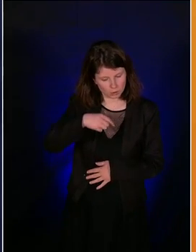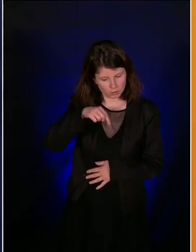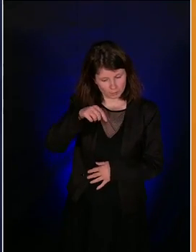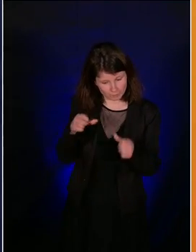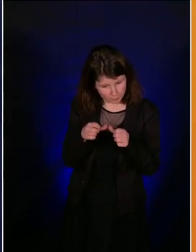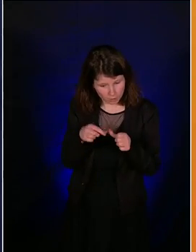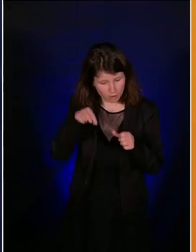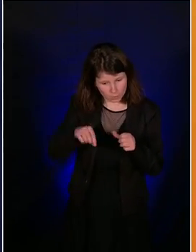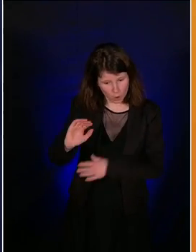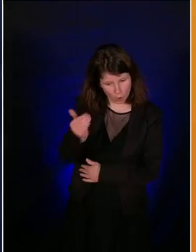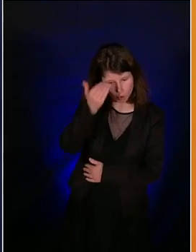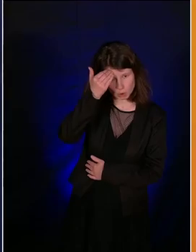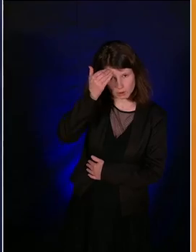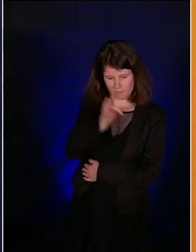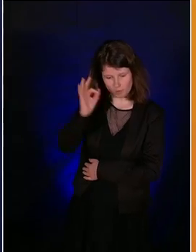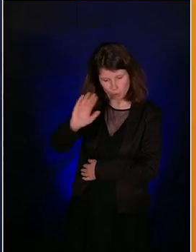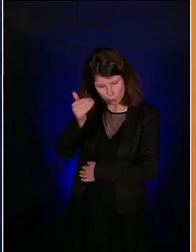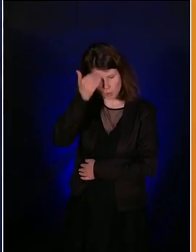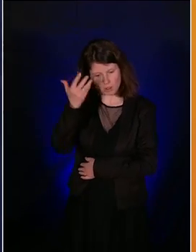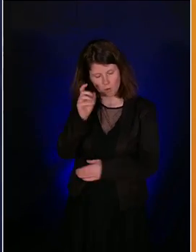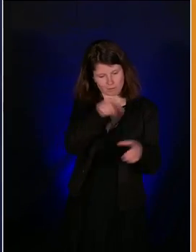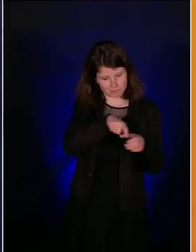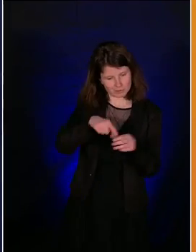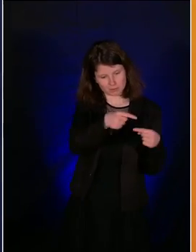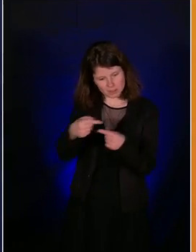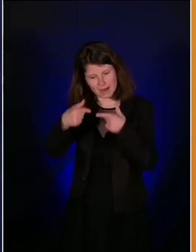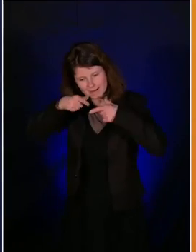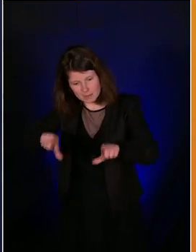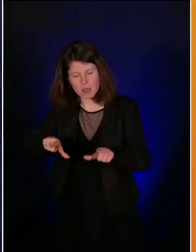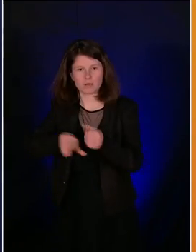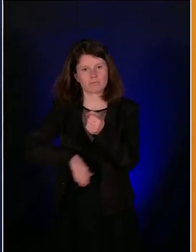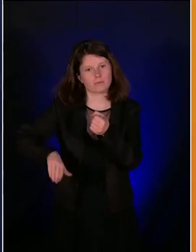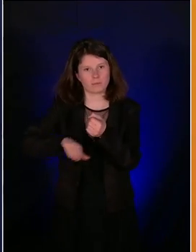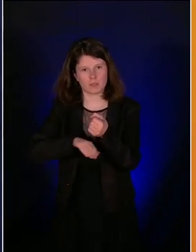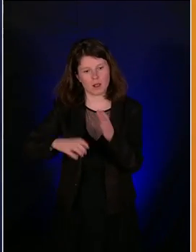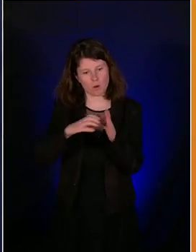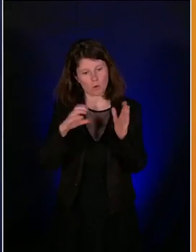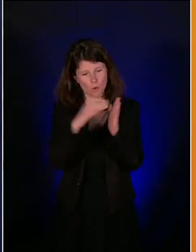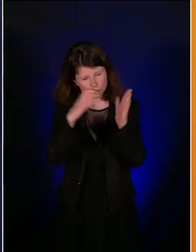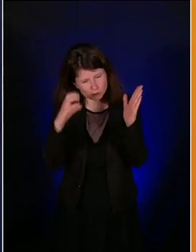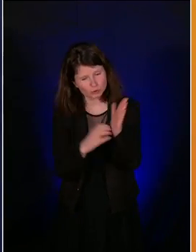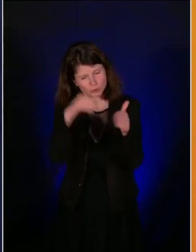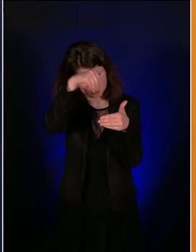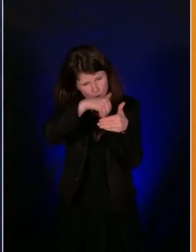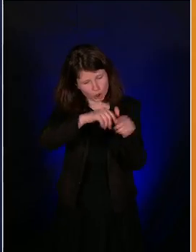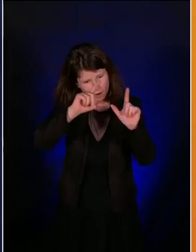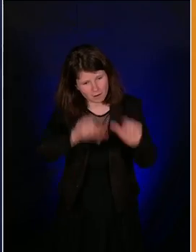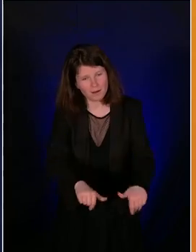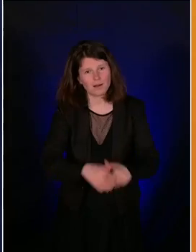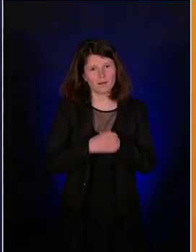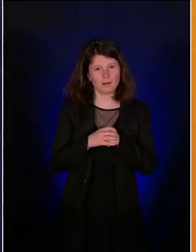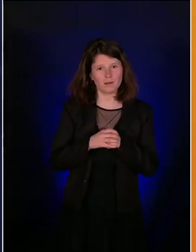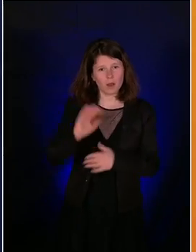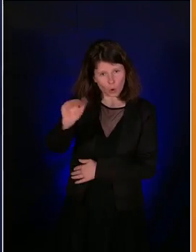1947 du syndicalisme comme une liberté fondamentale inscrite dans la Constitution reconnaissance qui vaut également pour la